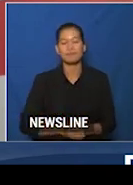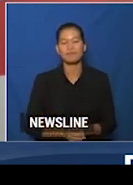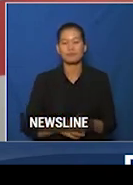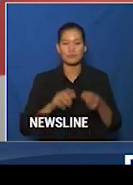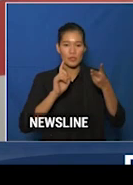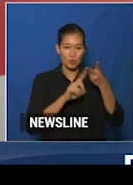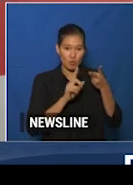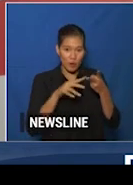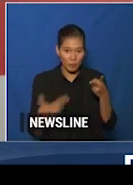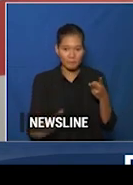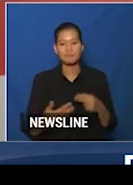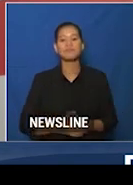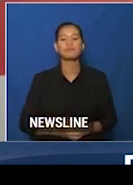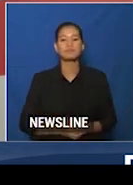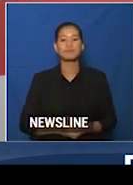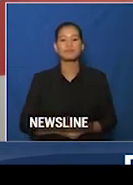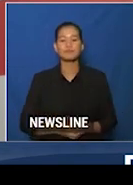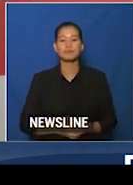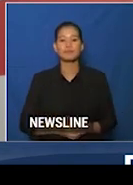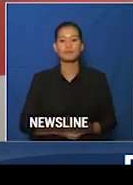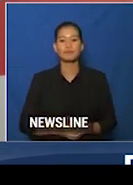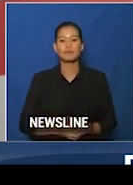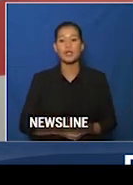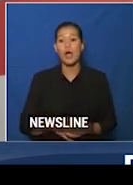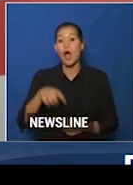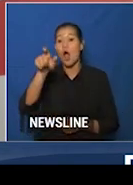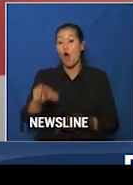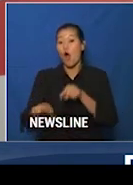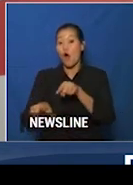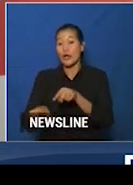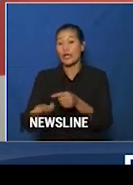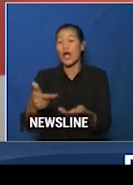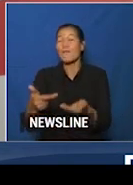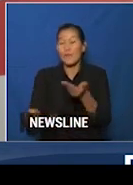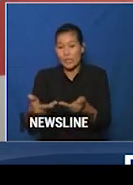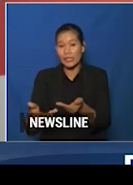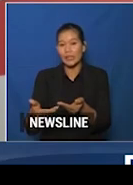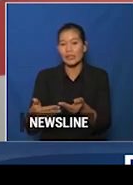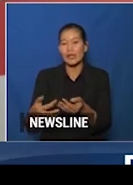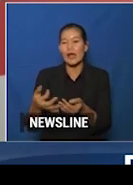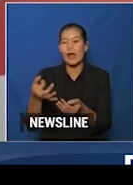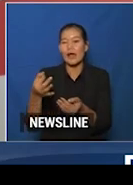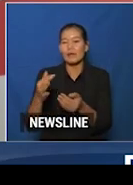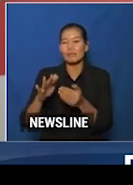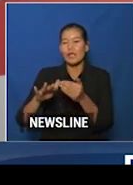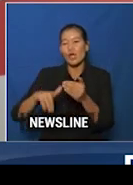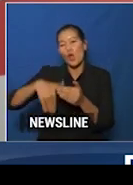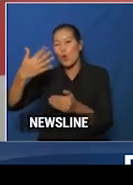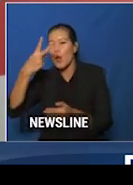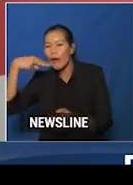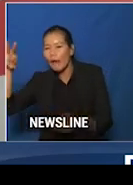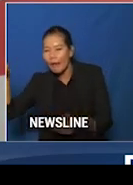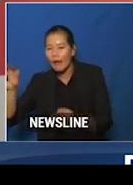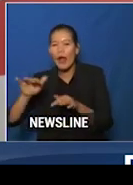yang kedua Hai orang yang kemungkinan baru kembali dari daerah atau dari luar negeri